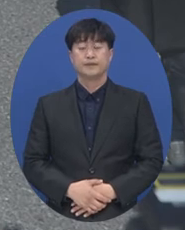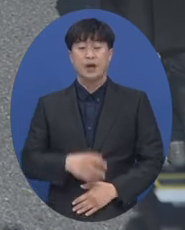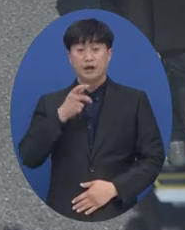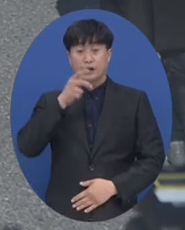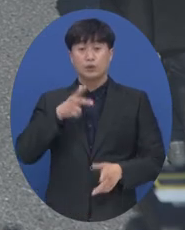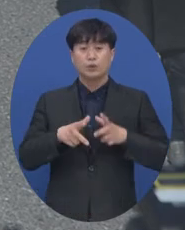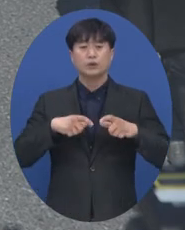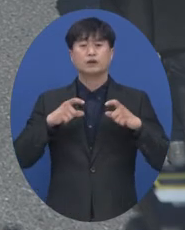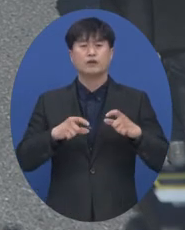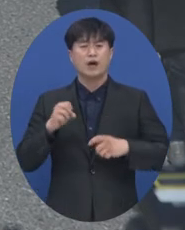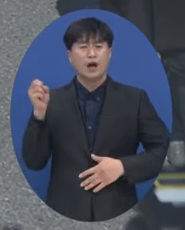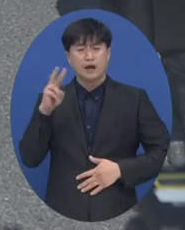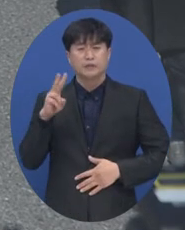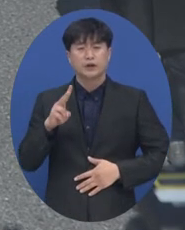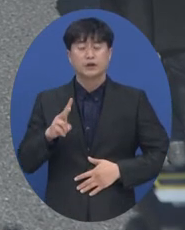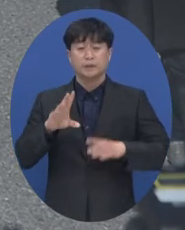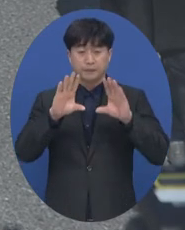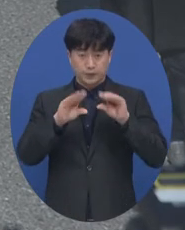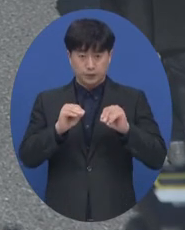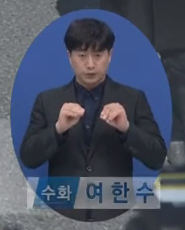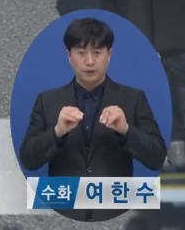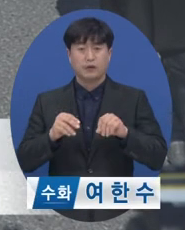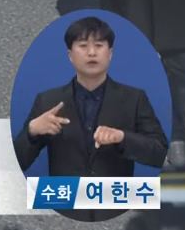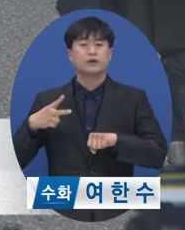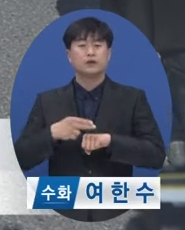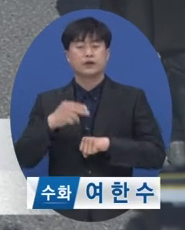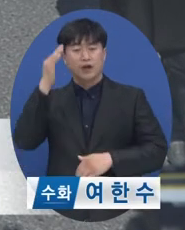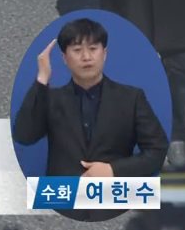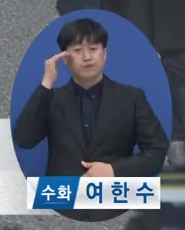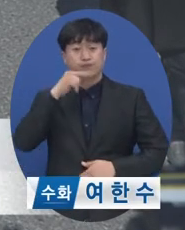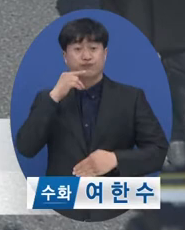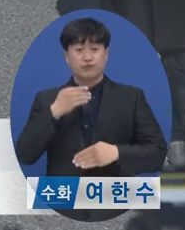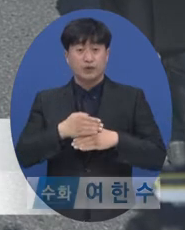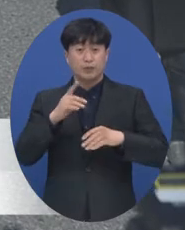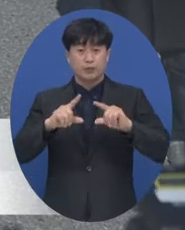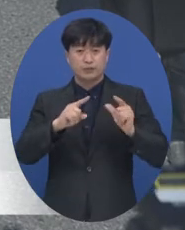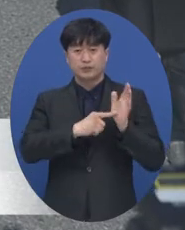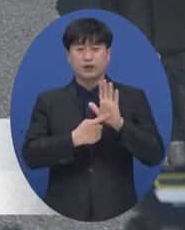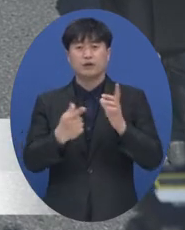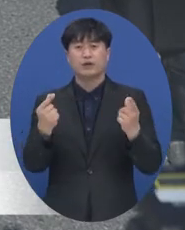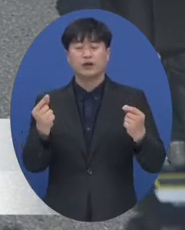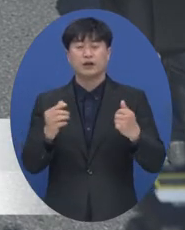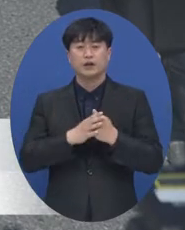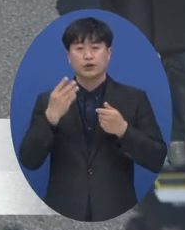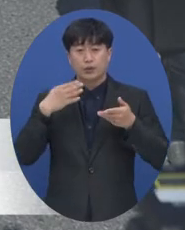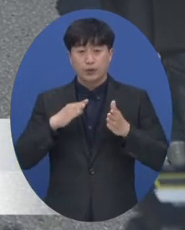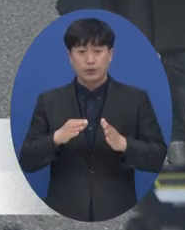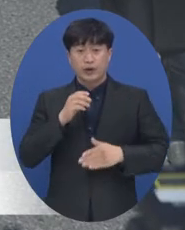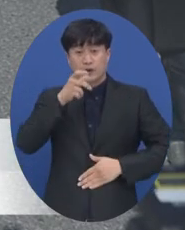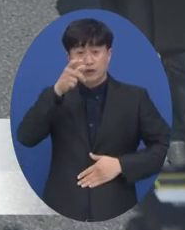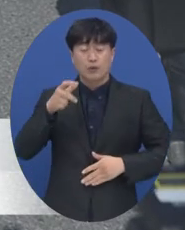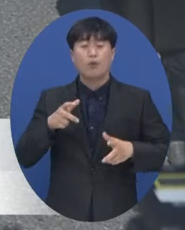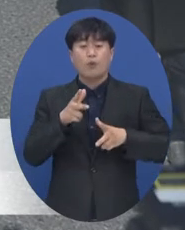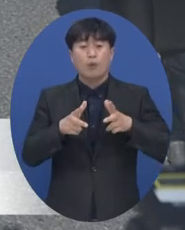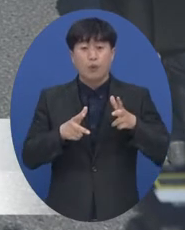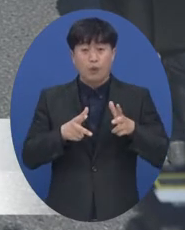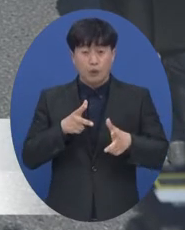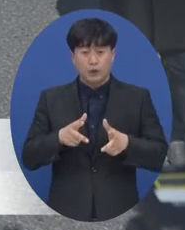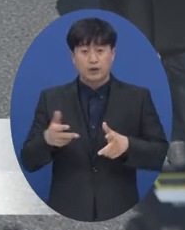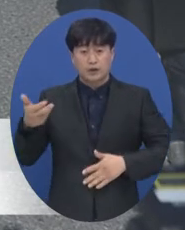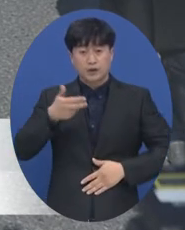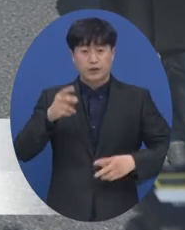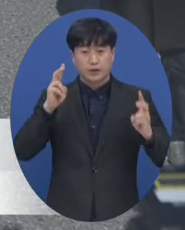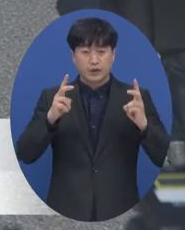개성공단에 갑작스러운 가동 중단은 단절된 남북관계 상징처럼 되는데요 경기도가 개성공단 입주 기업들과 함께